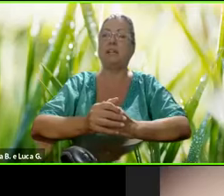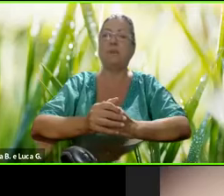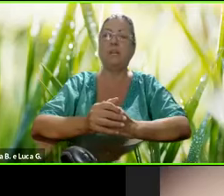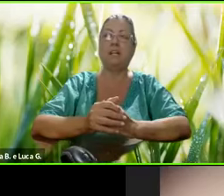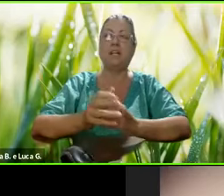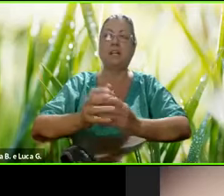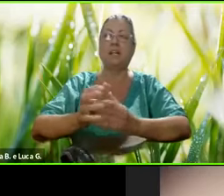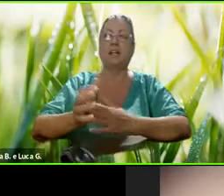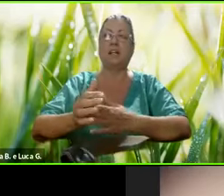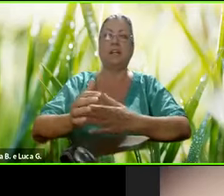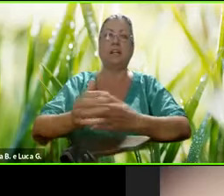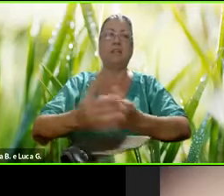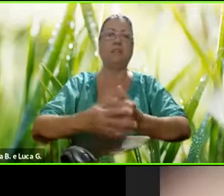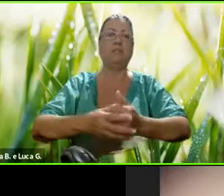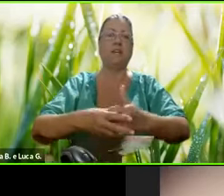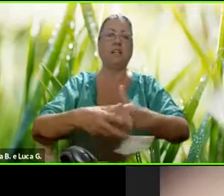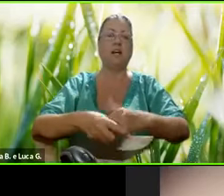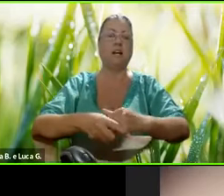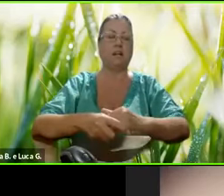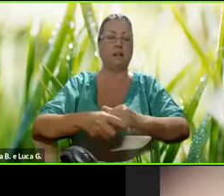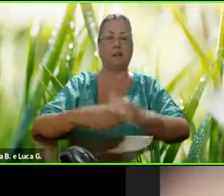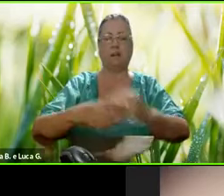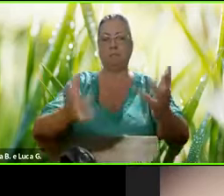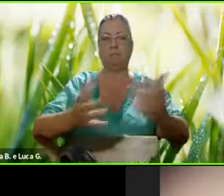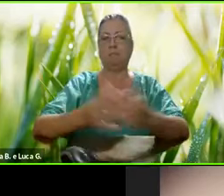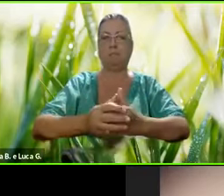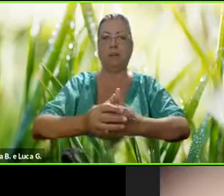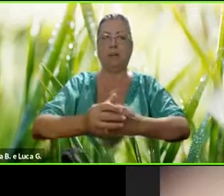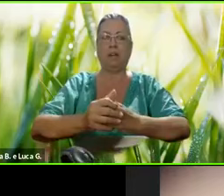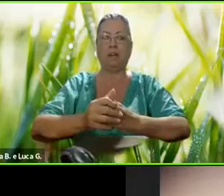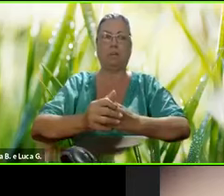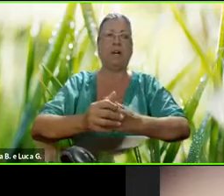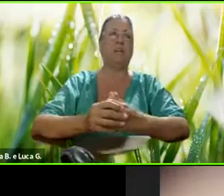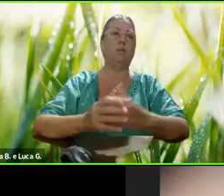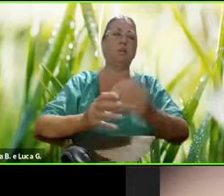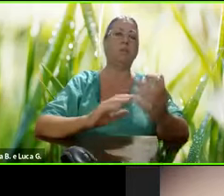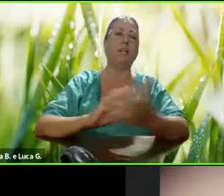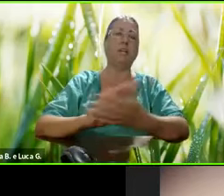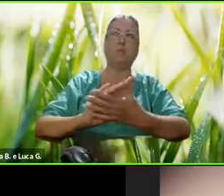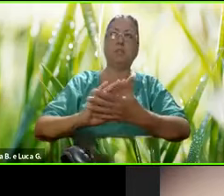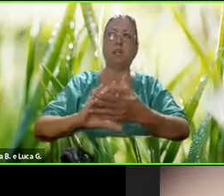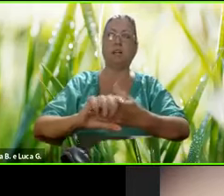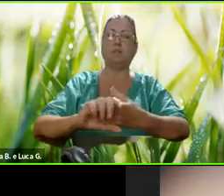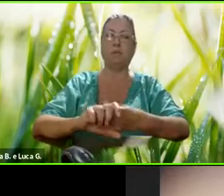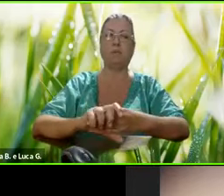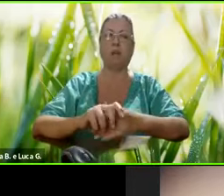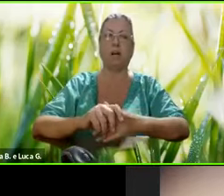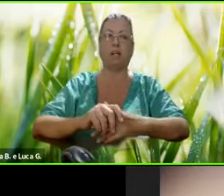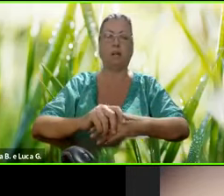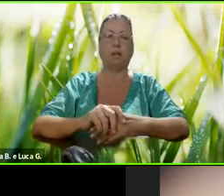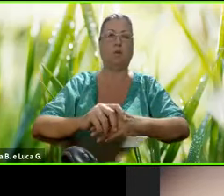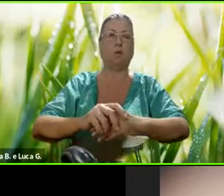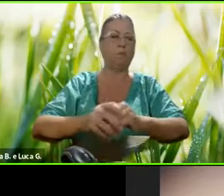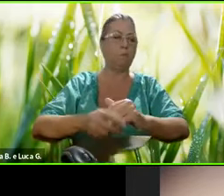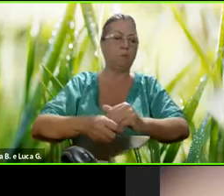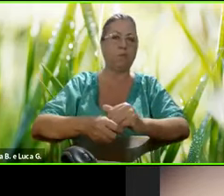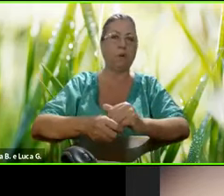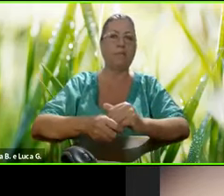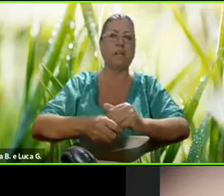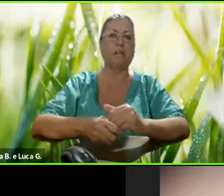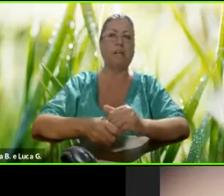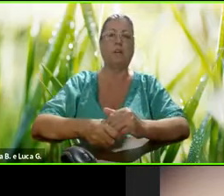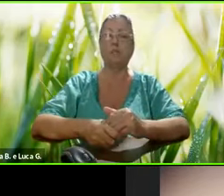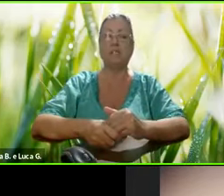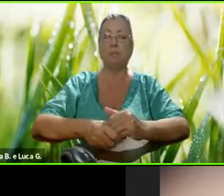potete seguire in differita domani, dopodomani, quando è più comodo per